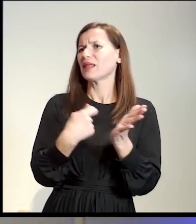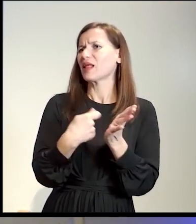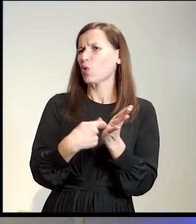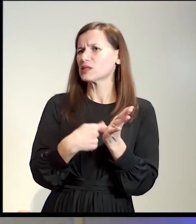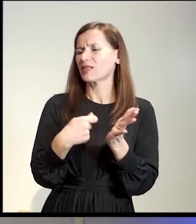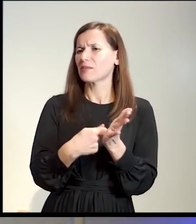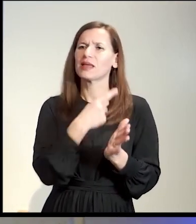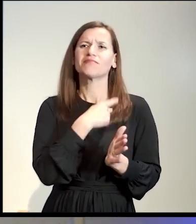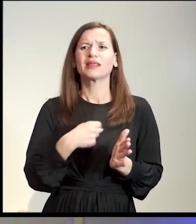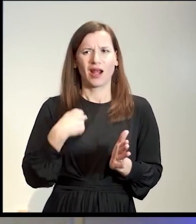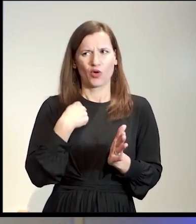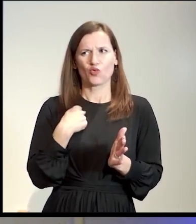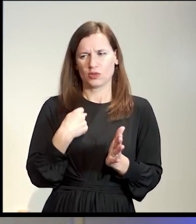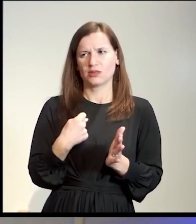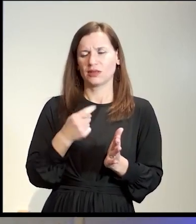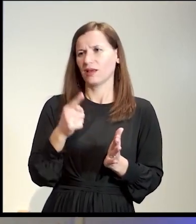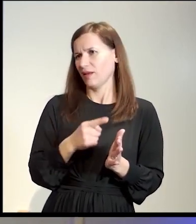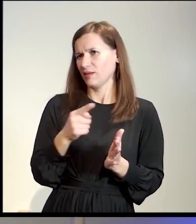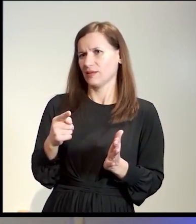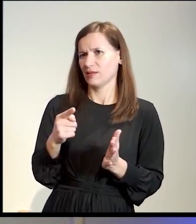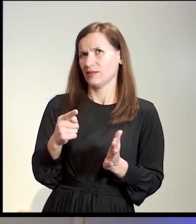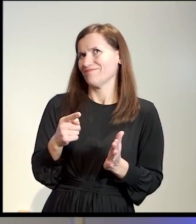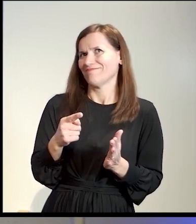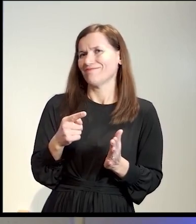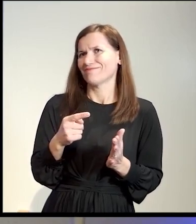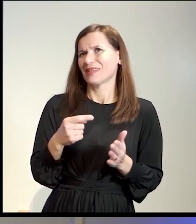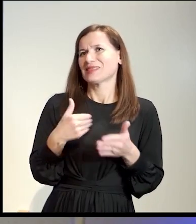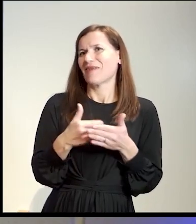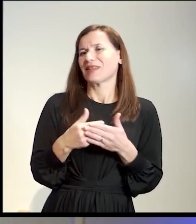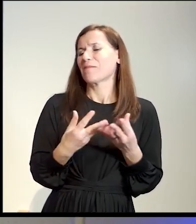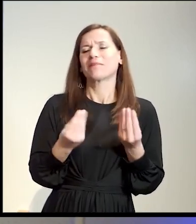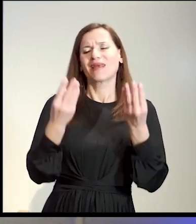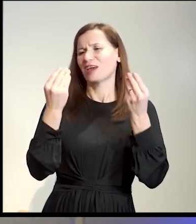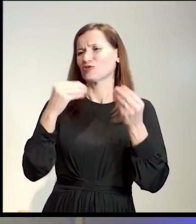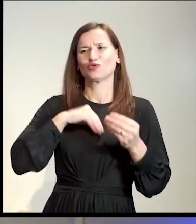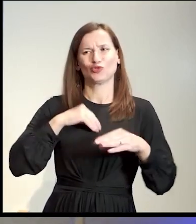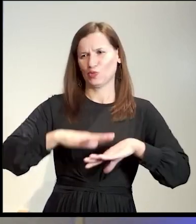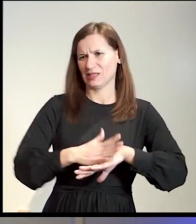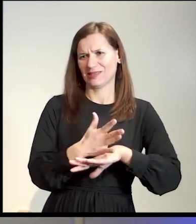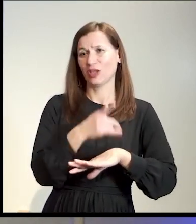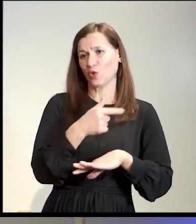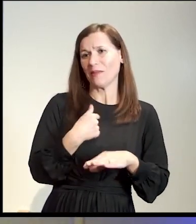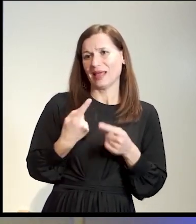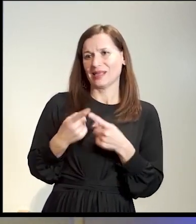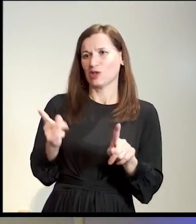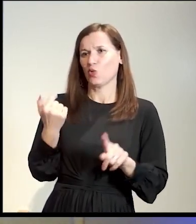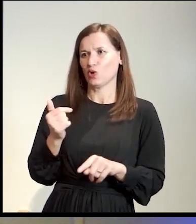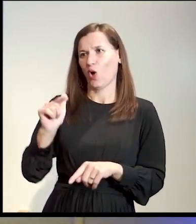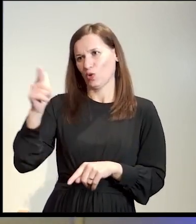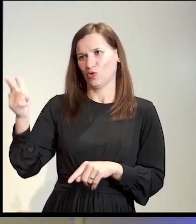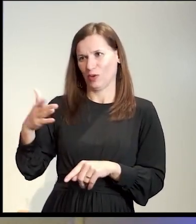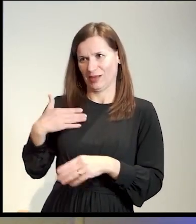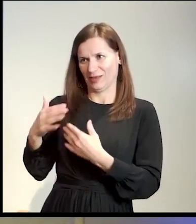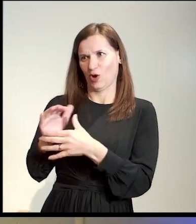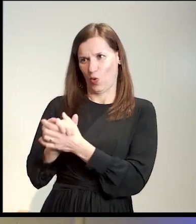in povsem s preveč čustvi. Mislim, da je to, kar me razlikuje od njih. Pa vendar sem